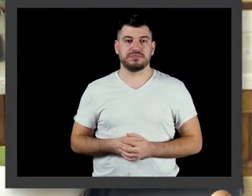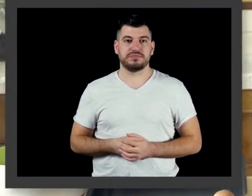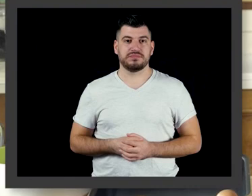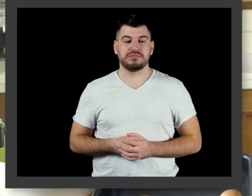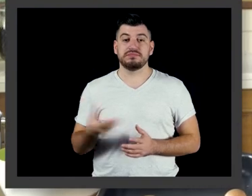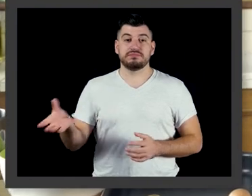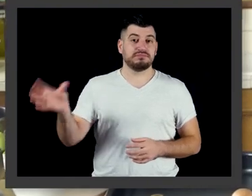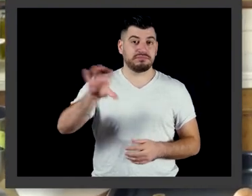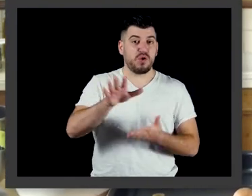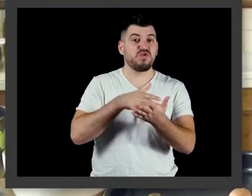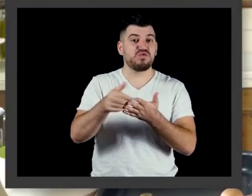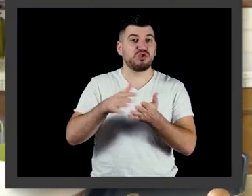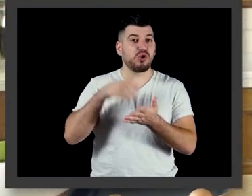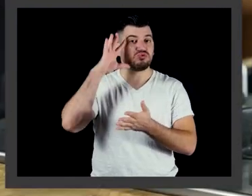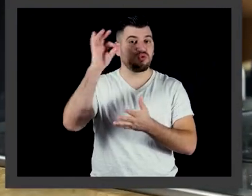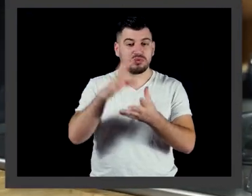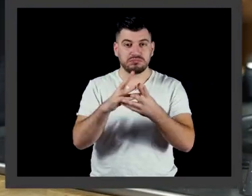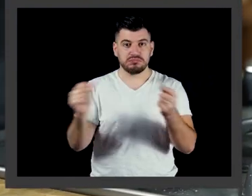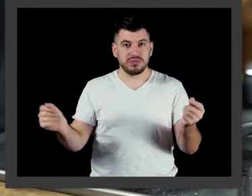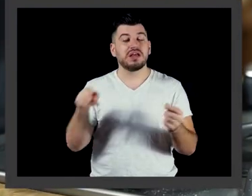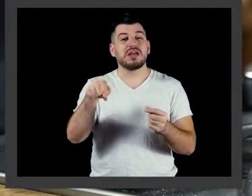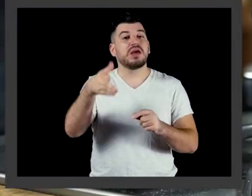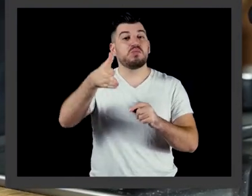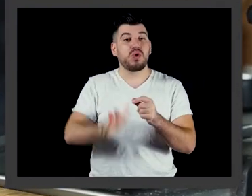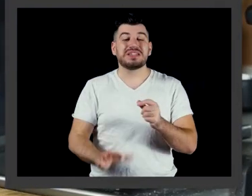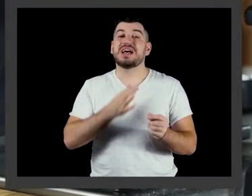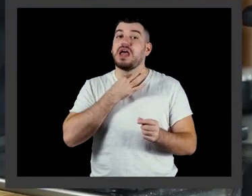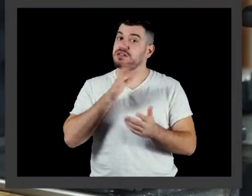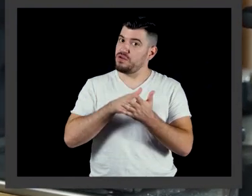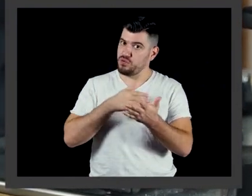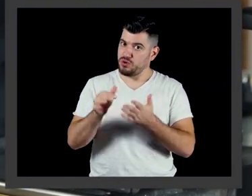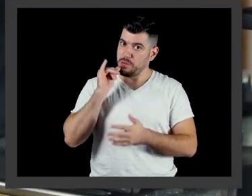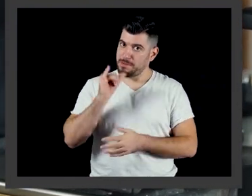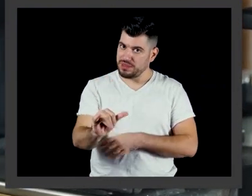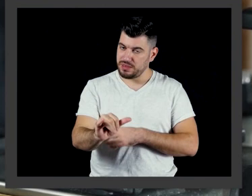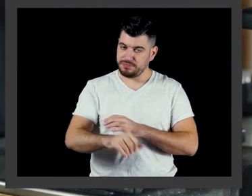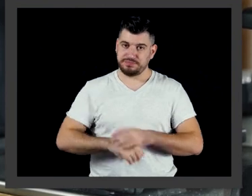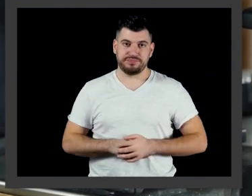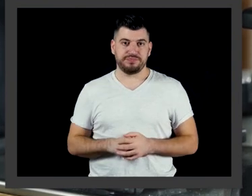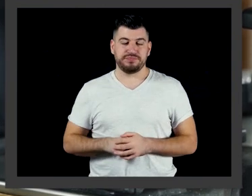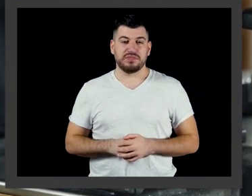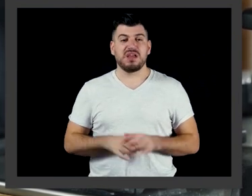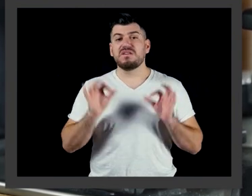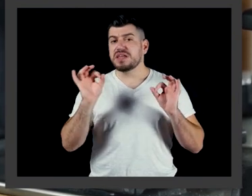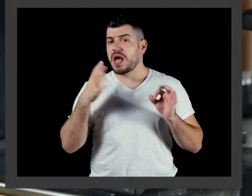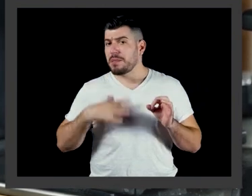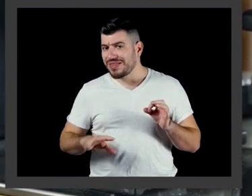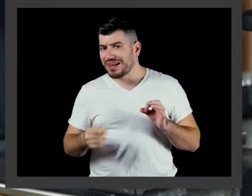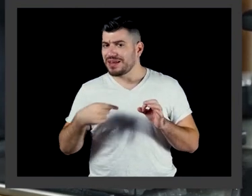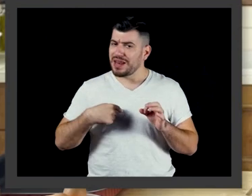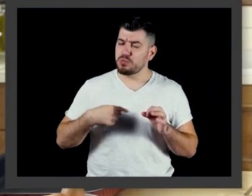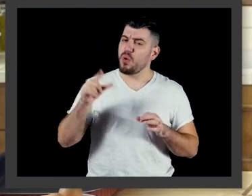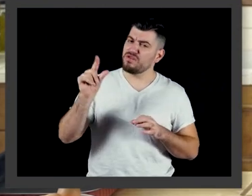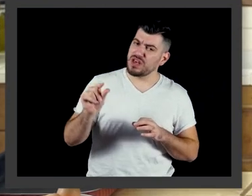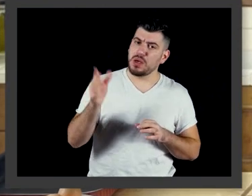Και θα ρίξω μέσα το βούτυρο να το λιώσω. Μια σωστή μπουγάτσα γίνεται με βούτυρο. Εντάξει. Βέβαια, άμα θέλετε να την κάνετε πιο οικονομική, μπορεί να